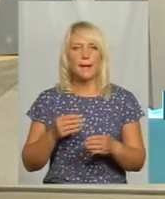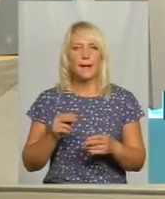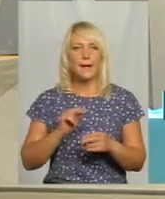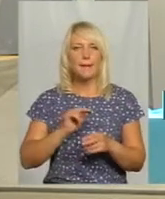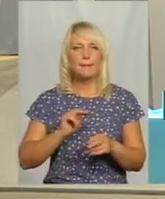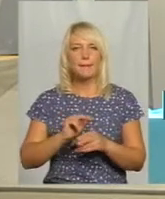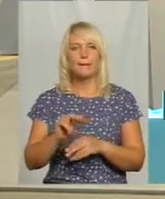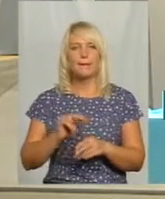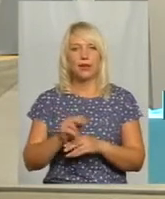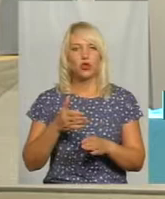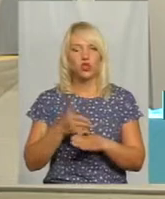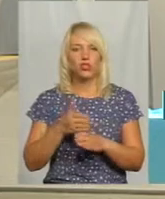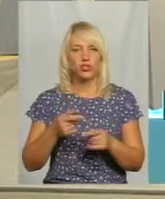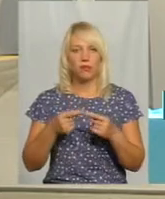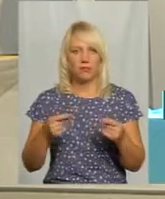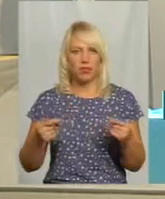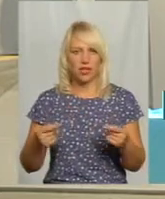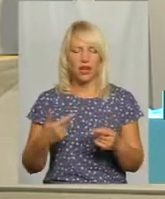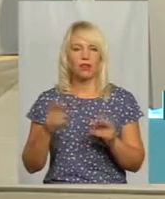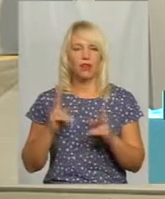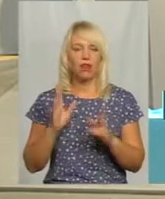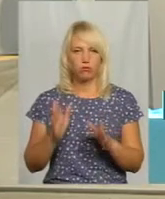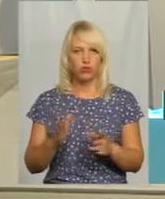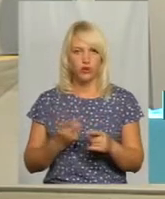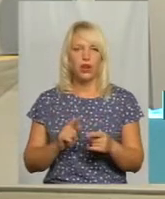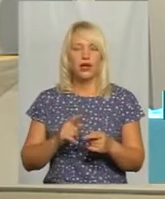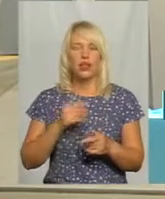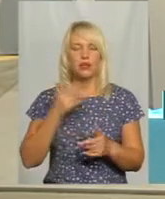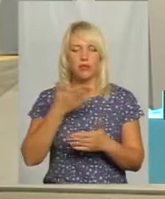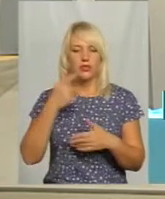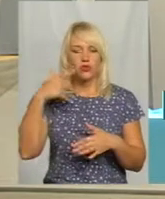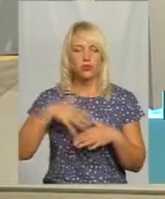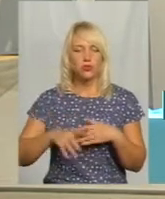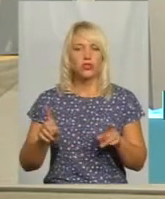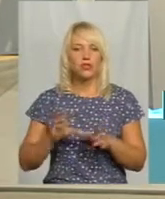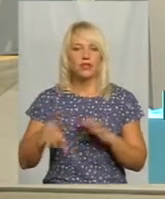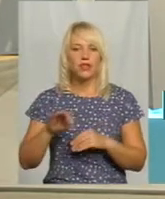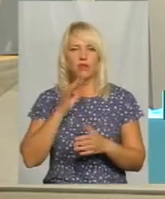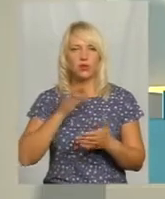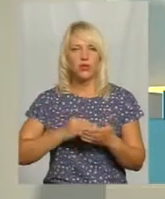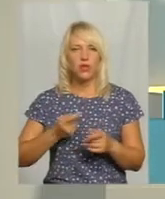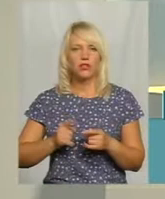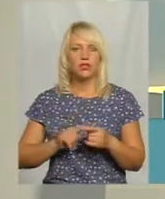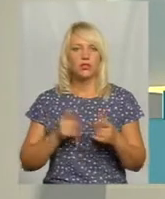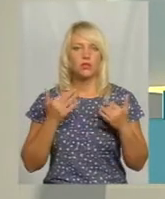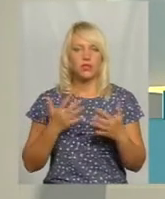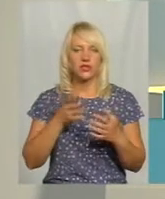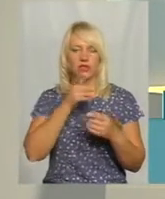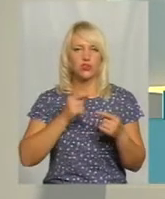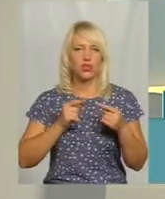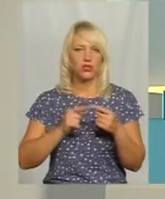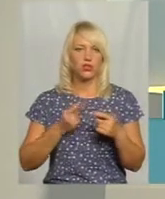матеріалами як? Ну, ми зрозуміли, що вся відповідальність на тому, от і наскільки вчасно, все ж таки